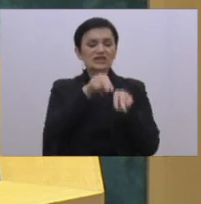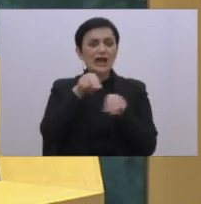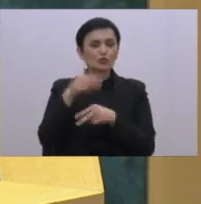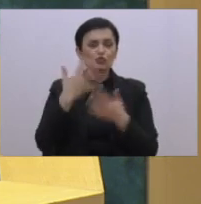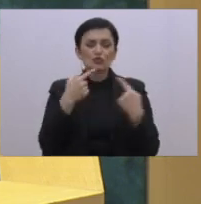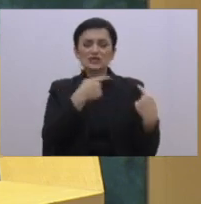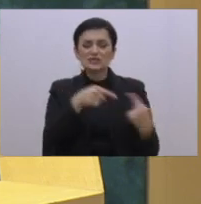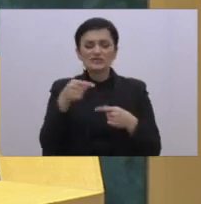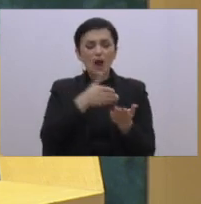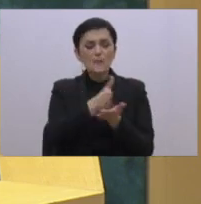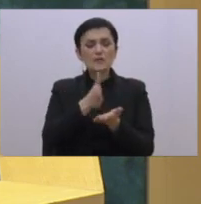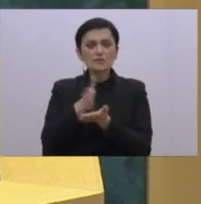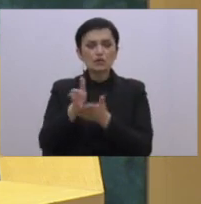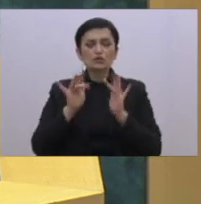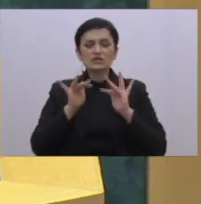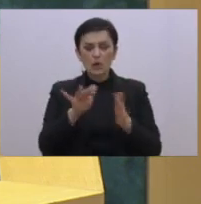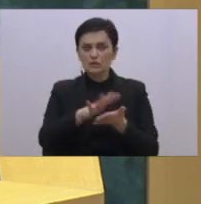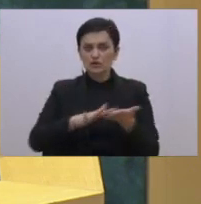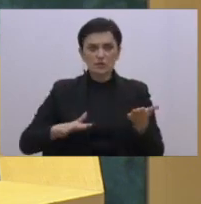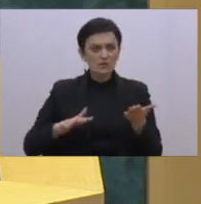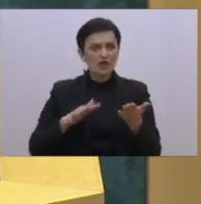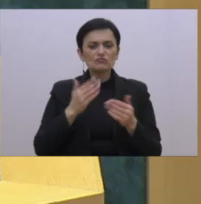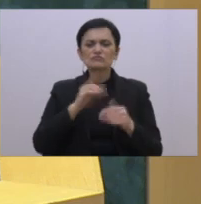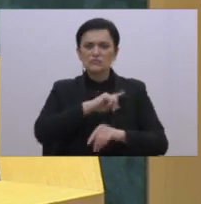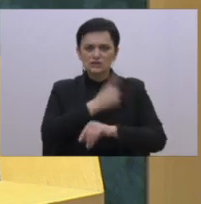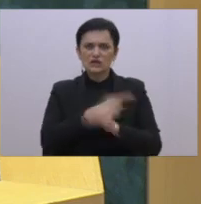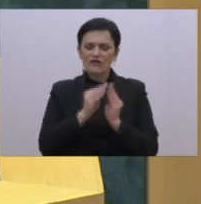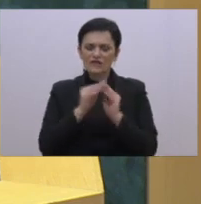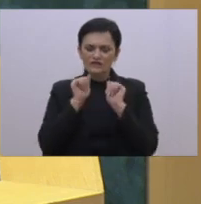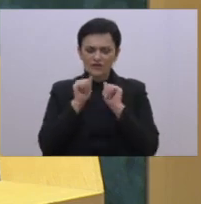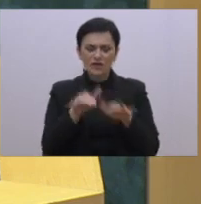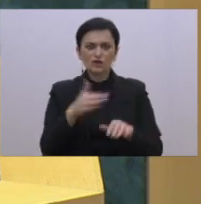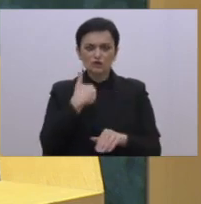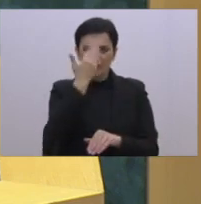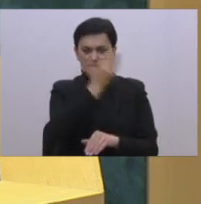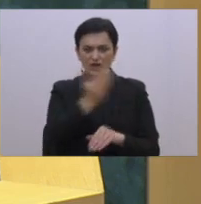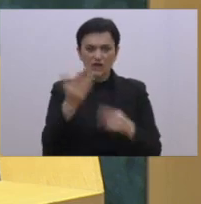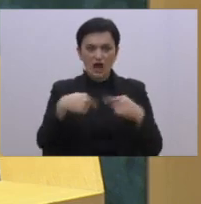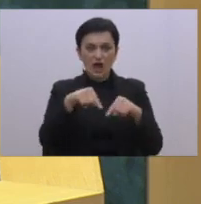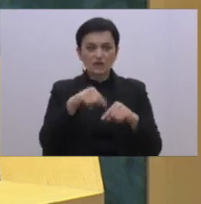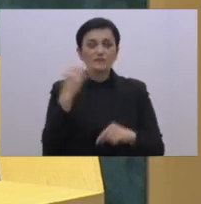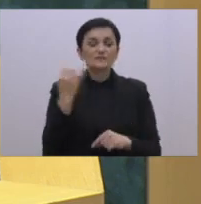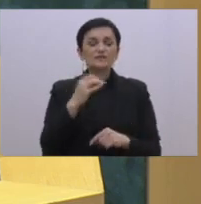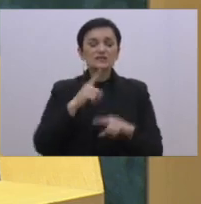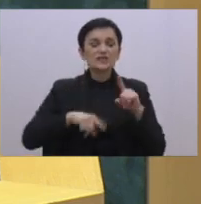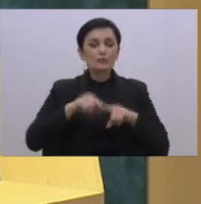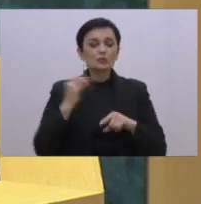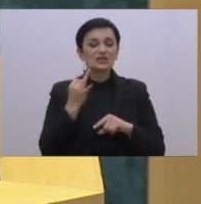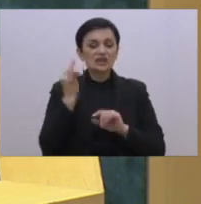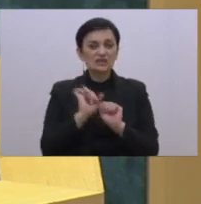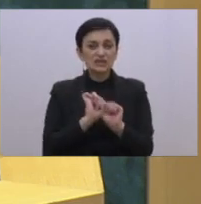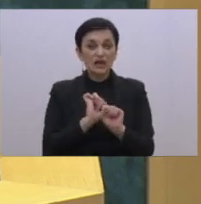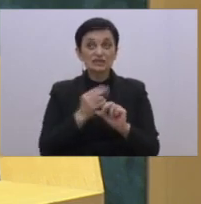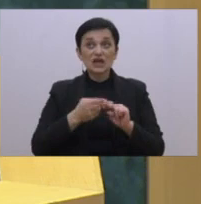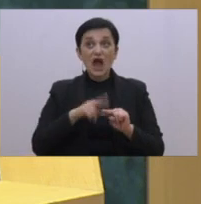სხვა მიმართულებით საქმიანობის გზით არ დაუშურებია ძალისხმევა ჩვენი ხალხისა და სამშობლოს ინტერესების დასაცავად.